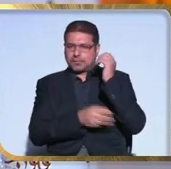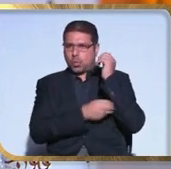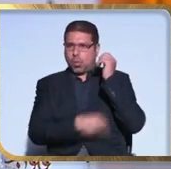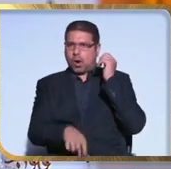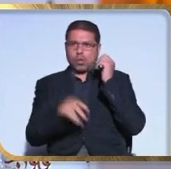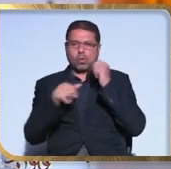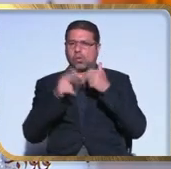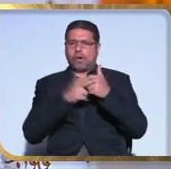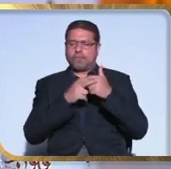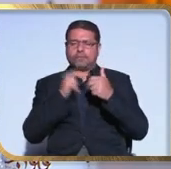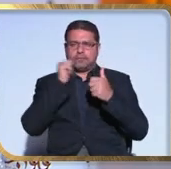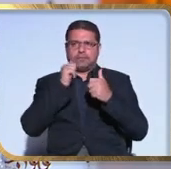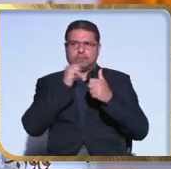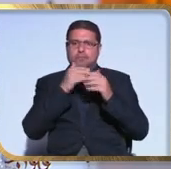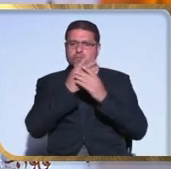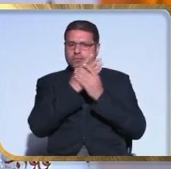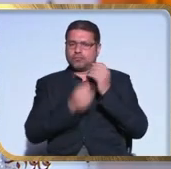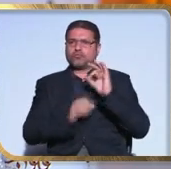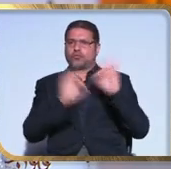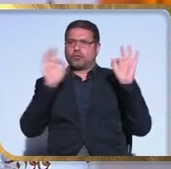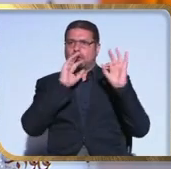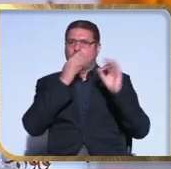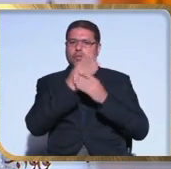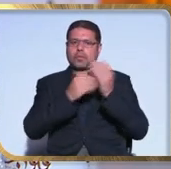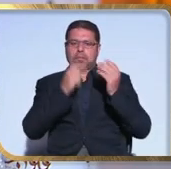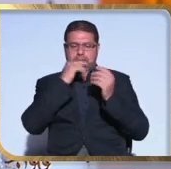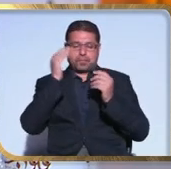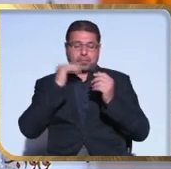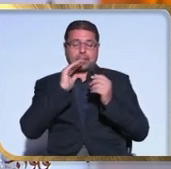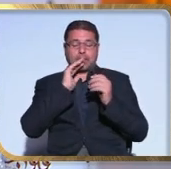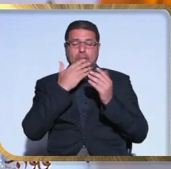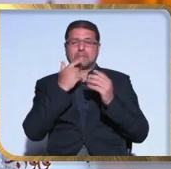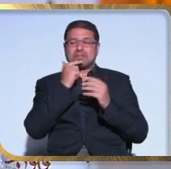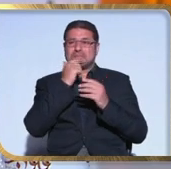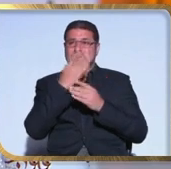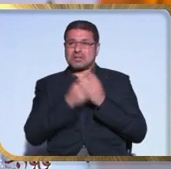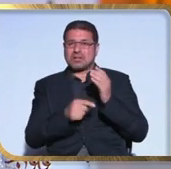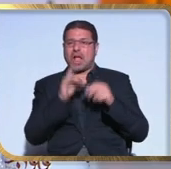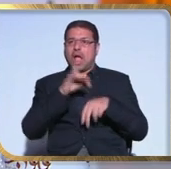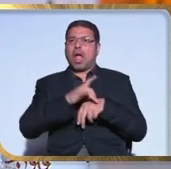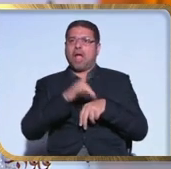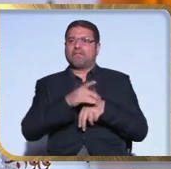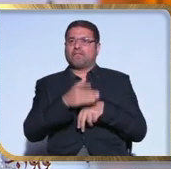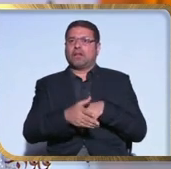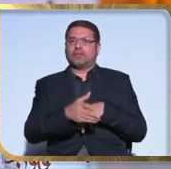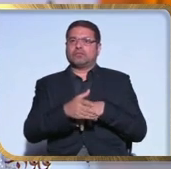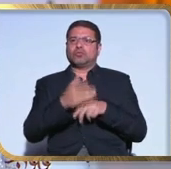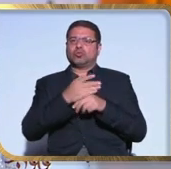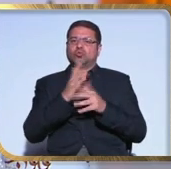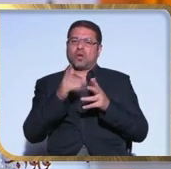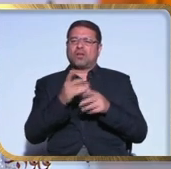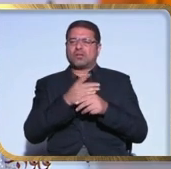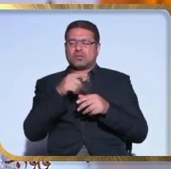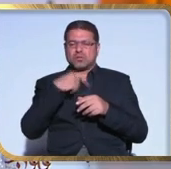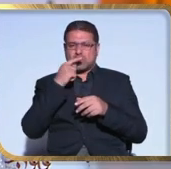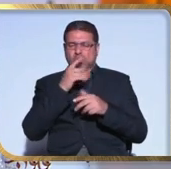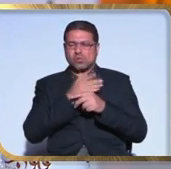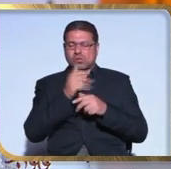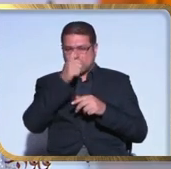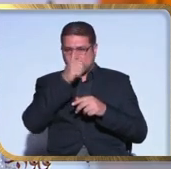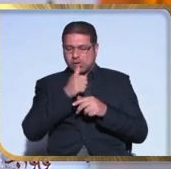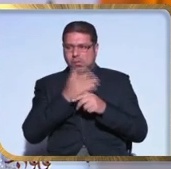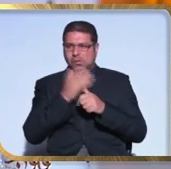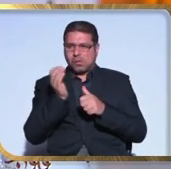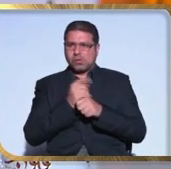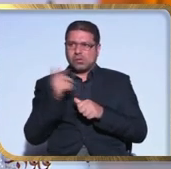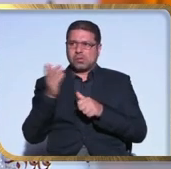وكملت الحمل وانجبت الابنه وبتقول انه البنت نازله تعبانه شويه فهي بتقول انها زعلانه